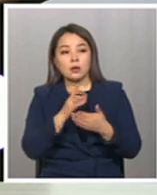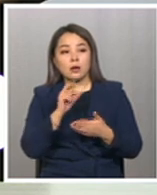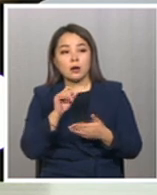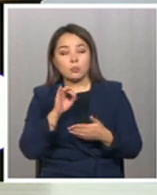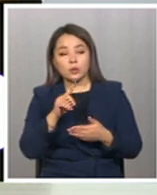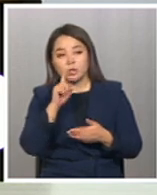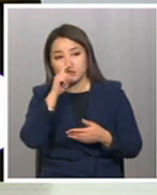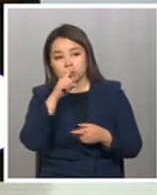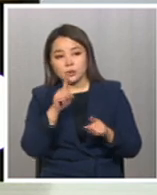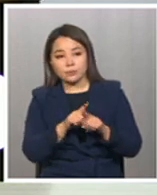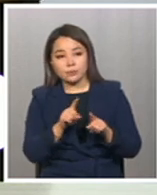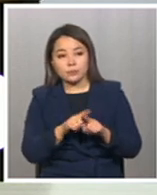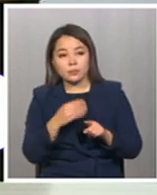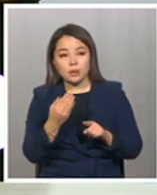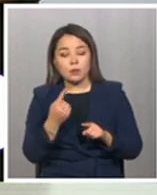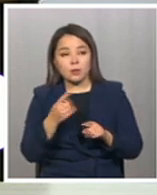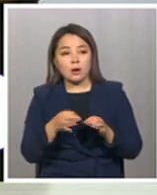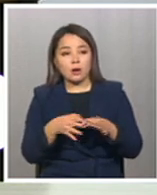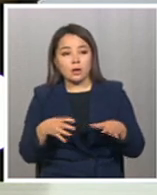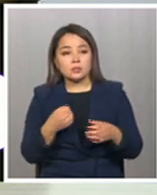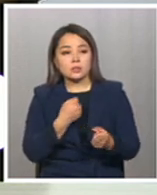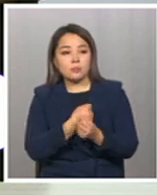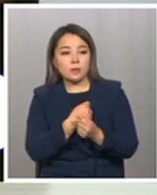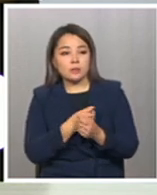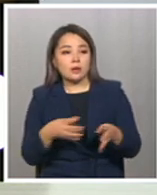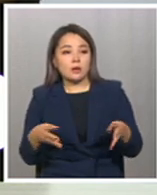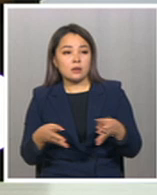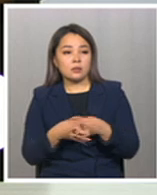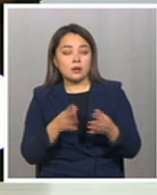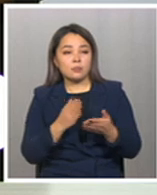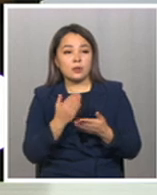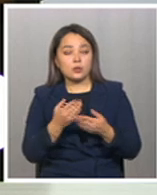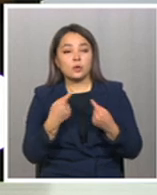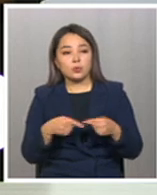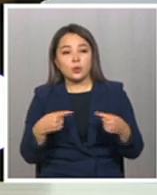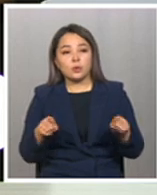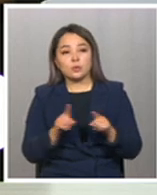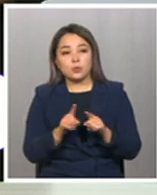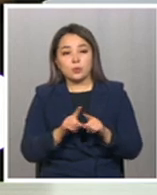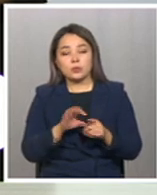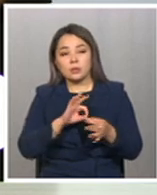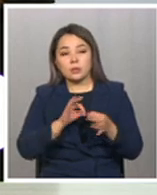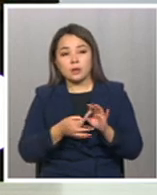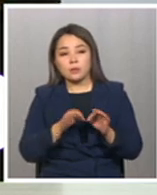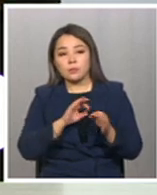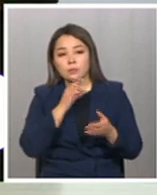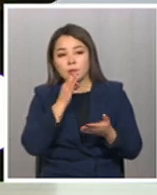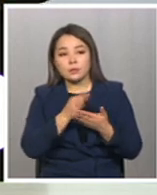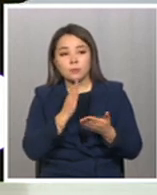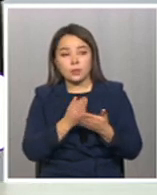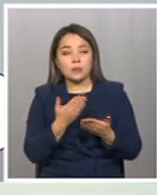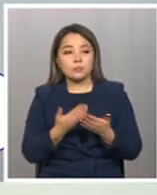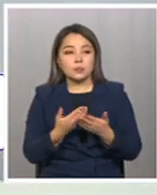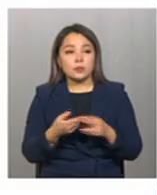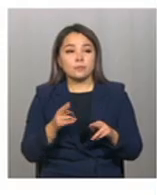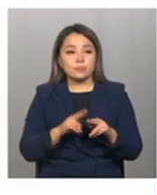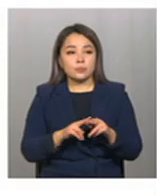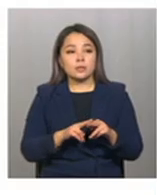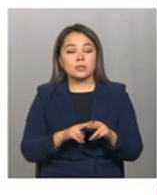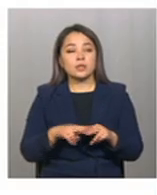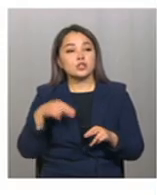қышқылдары бір атомды спирттермен әрекеттесіп, түрлі күрделі эфирлер түзеді. Мысал ретінде,